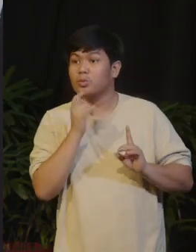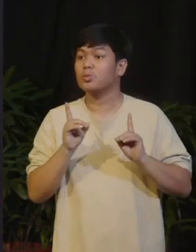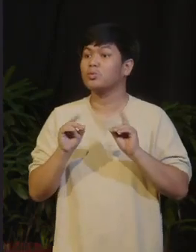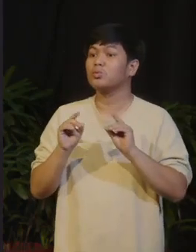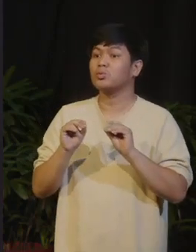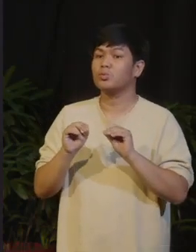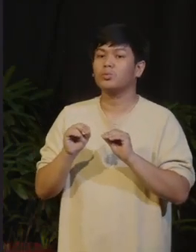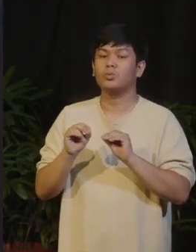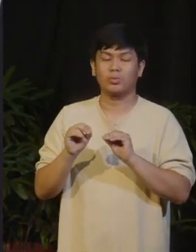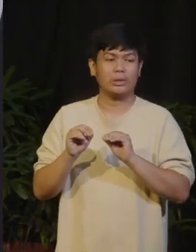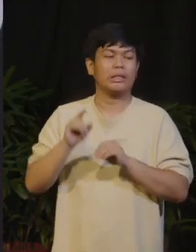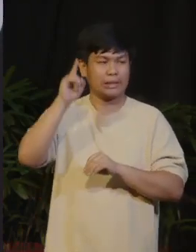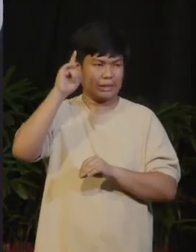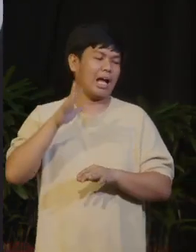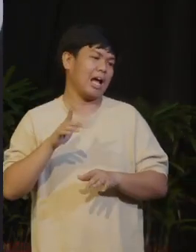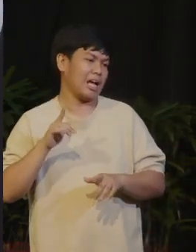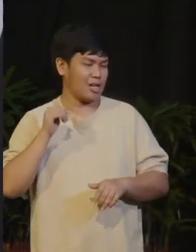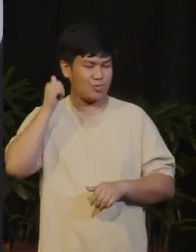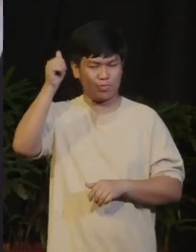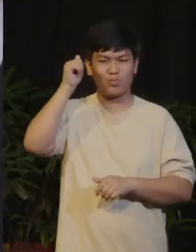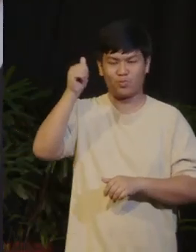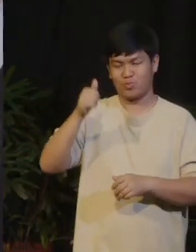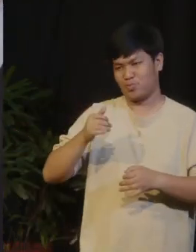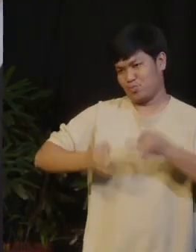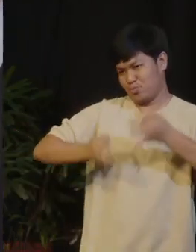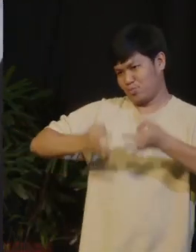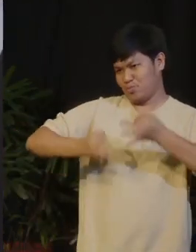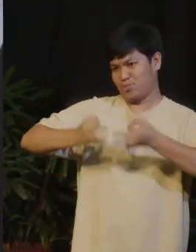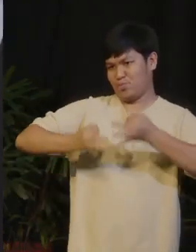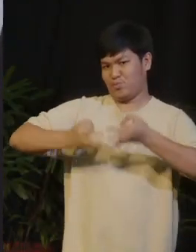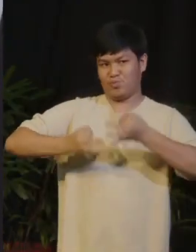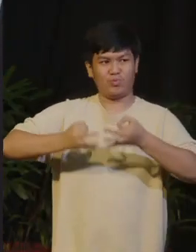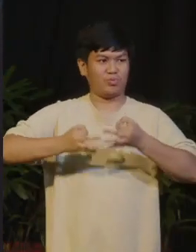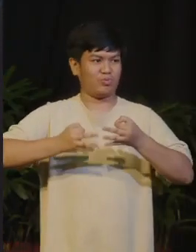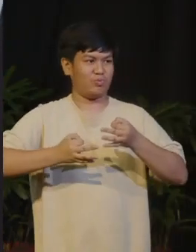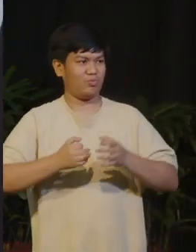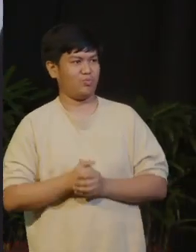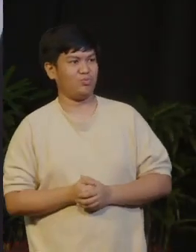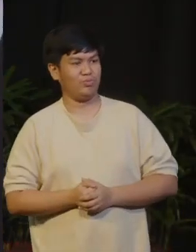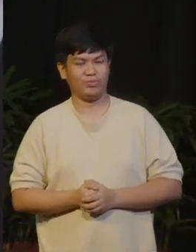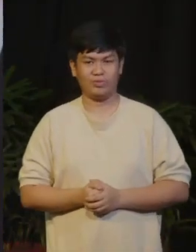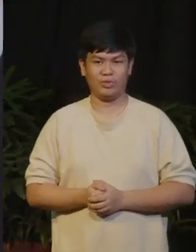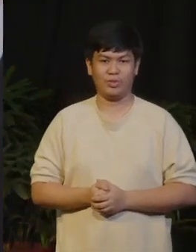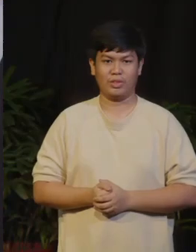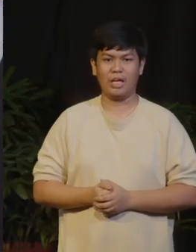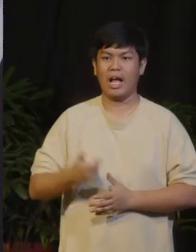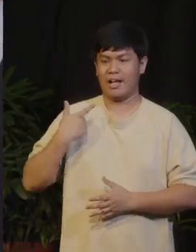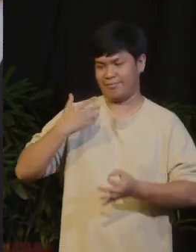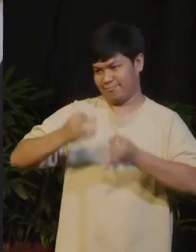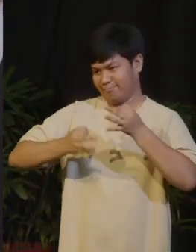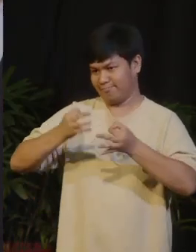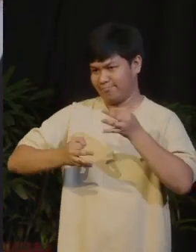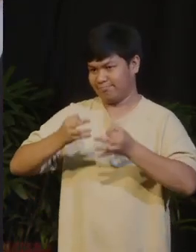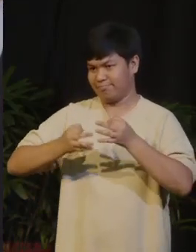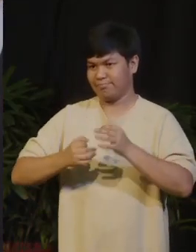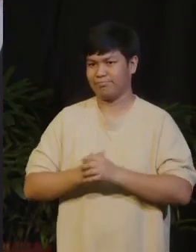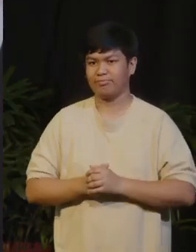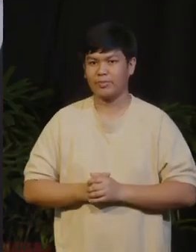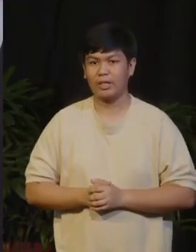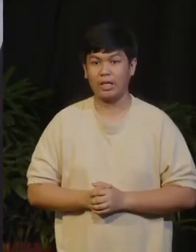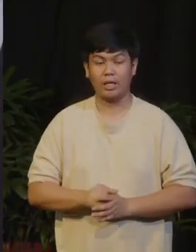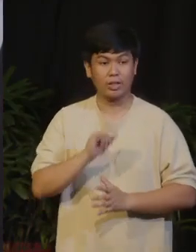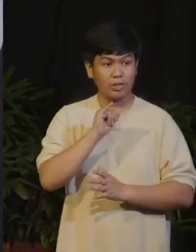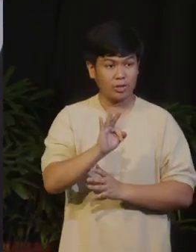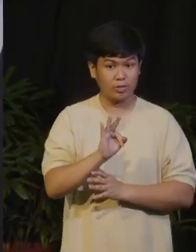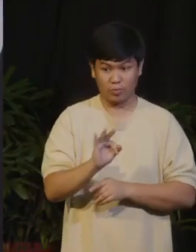ang pinag-uusapan na paglilitis, paghahatol, paghuhusga. No? If